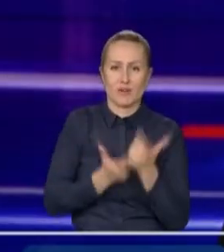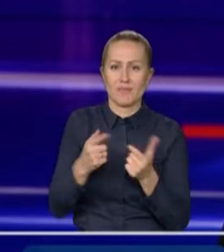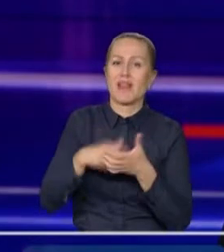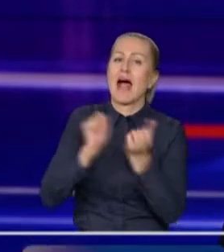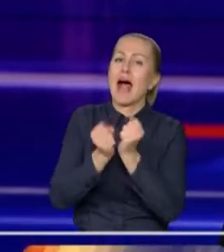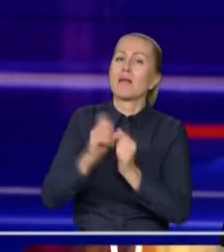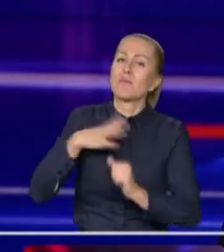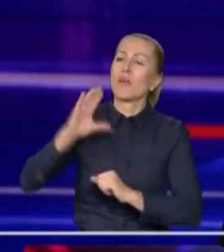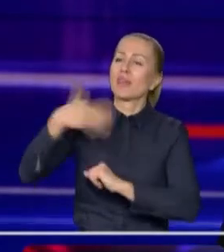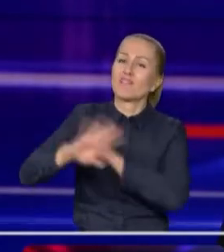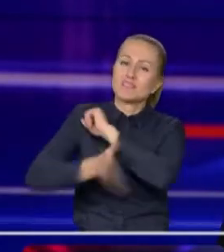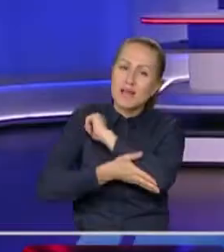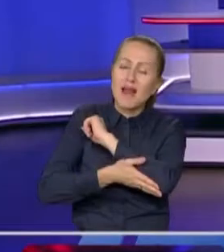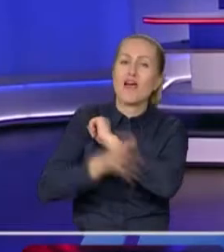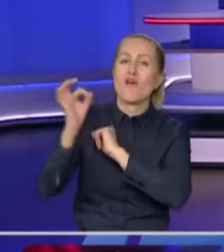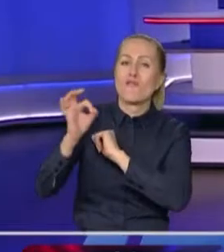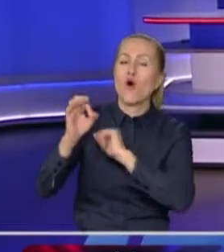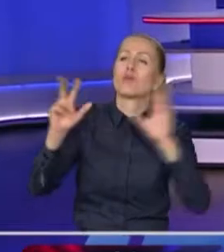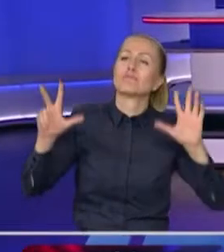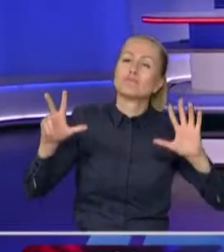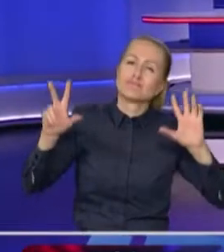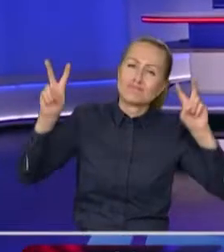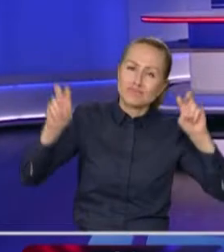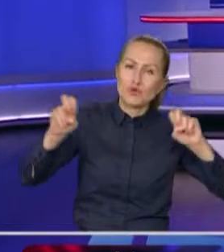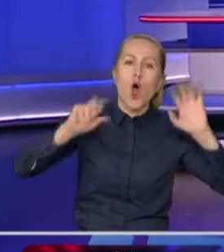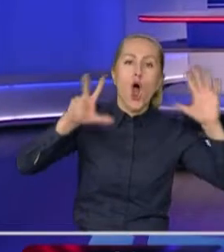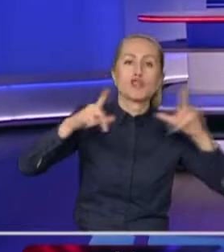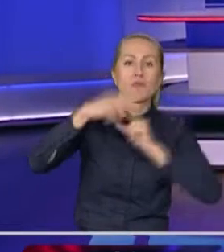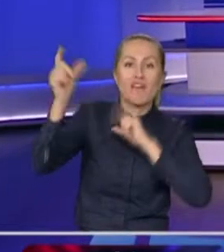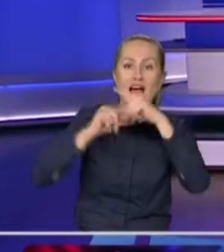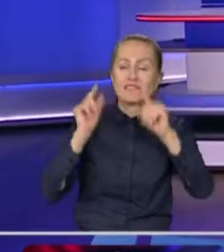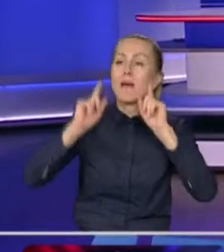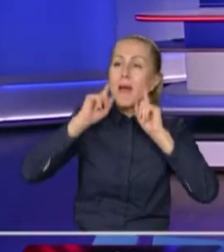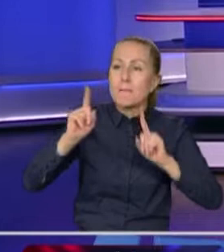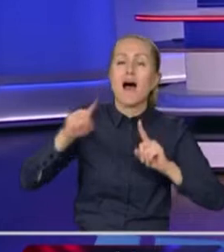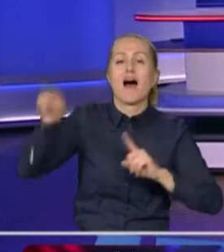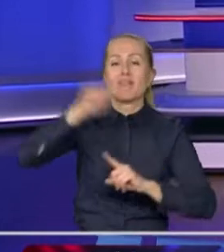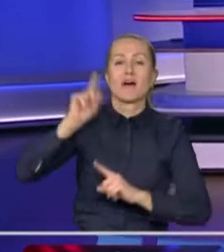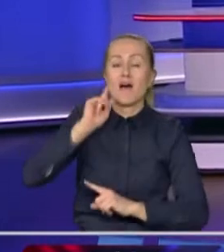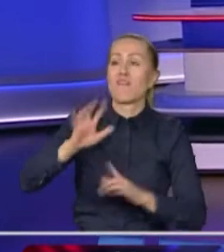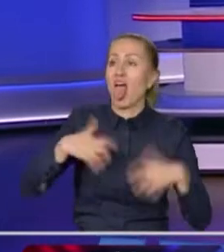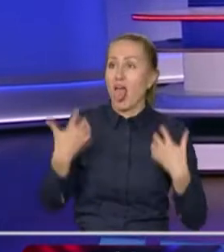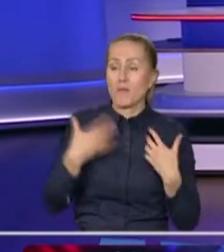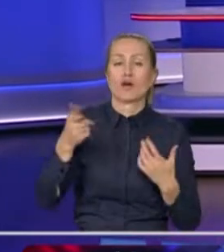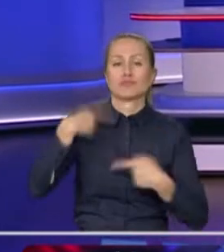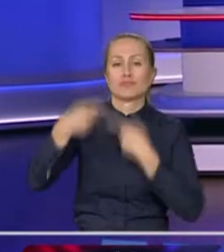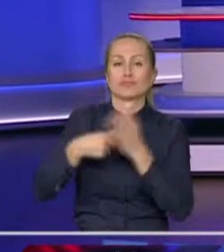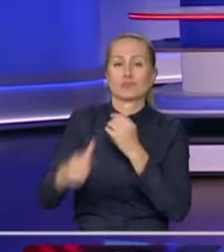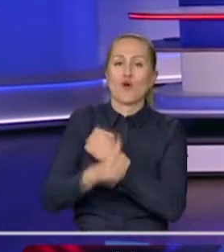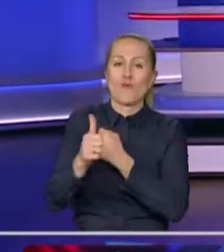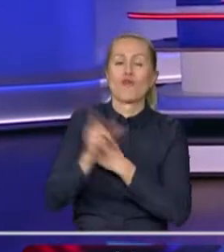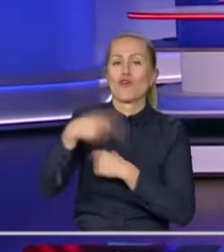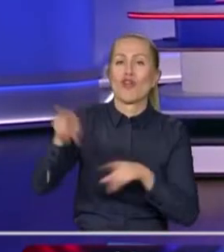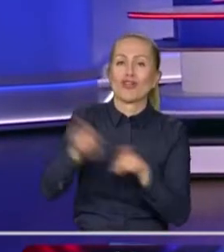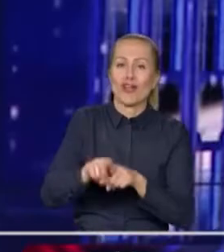Było wspieranie ruchu, już tak to nazwijmy, ośmiu gwiazd, który niestety w konsekwencji również, przypomnę, emocje doprowadziły do tego, że to wtedy